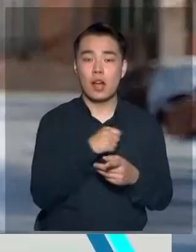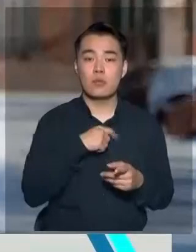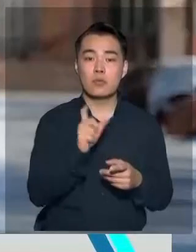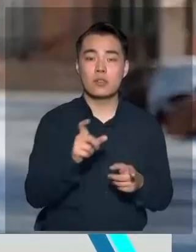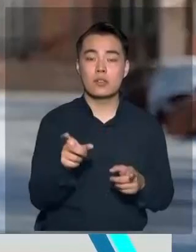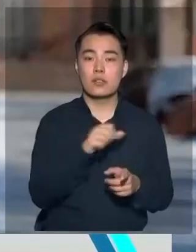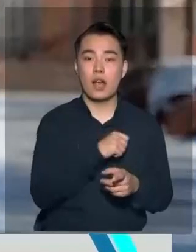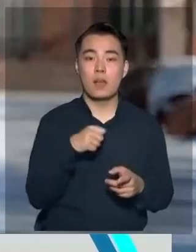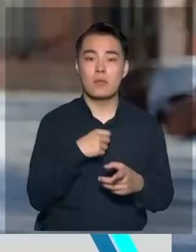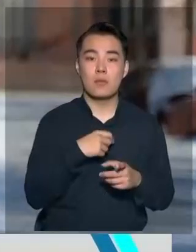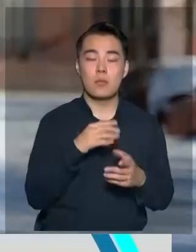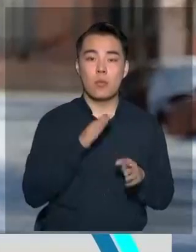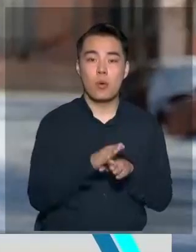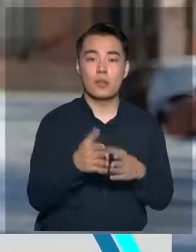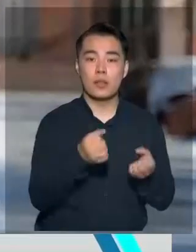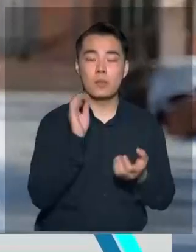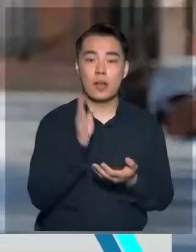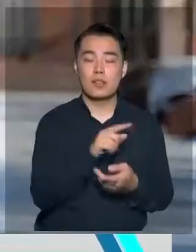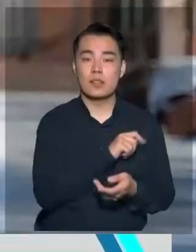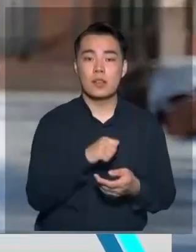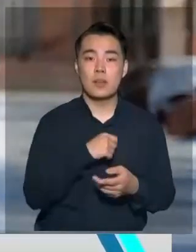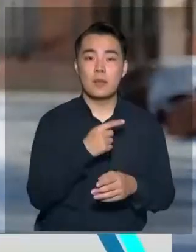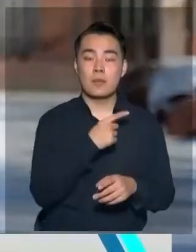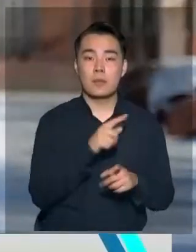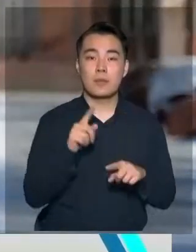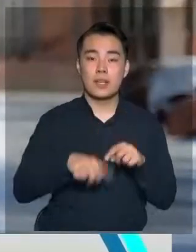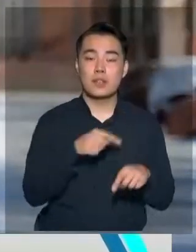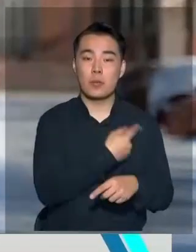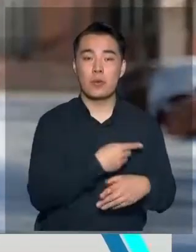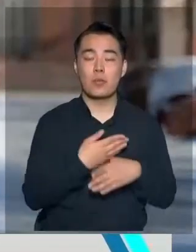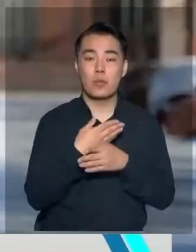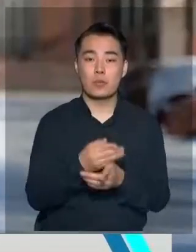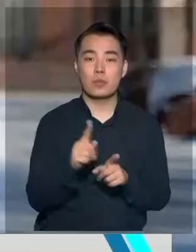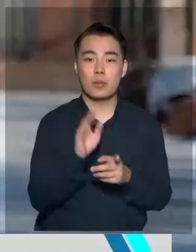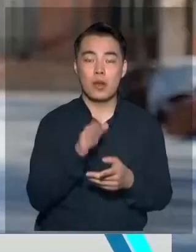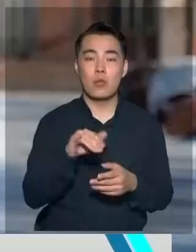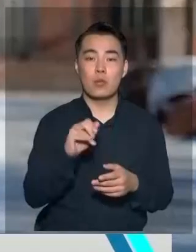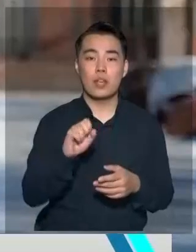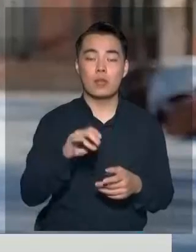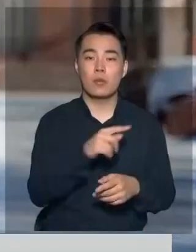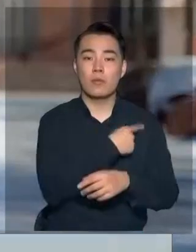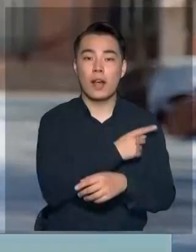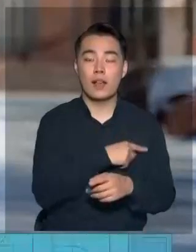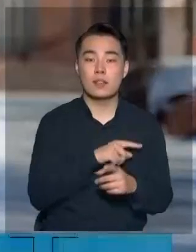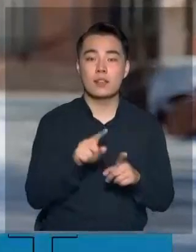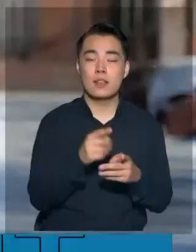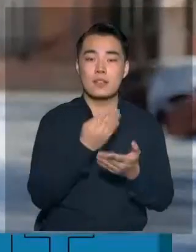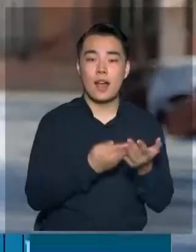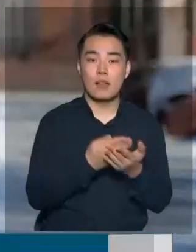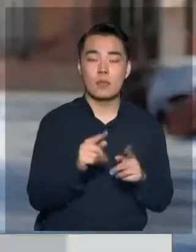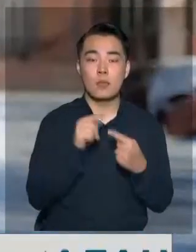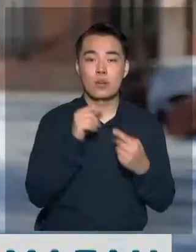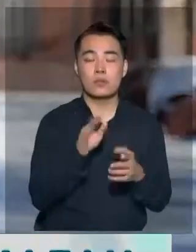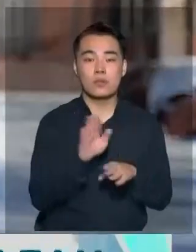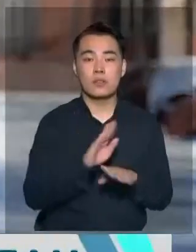төңірегінде бірінші көмектің барлығын ала береді. Яғни жедел жәрдемін бірінші кезекте көрсетілетін, өзінің учаскелік дәрігердің кеңесін ешқандай